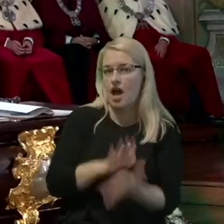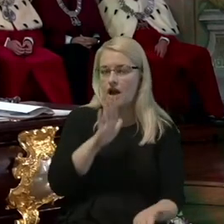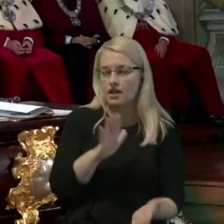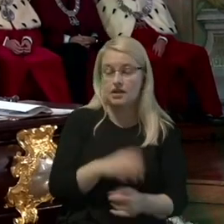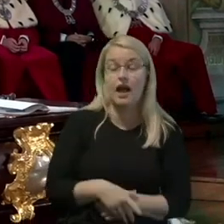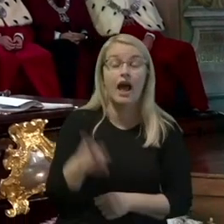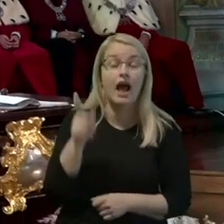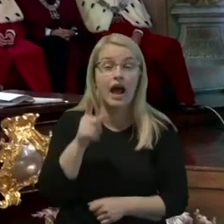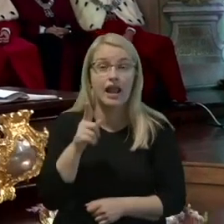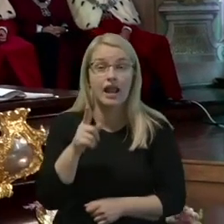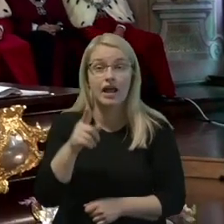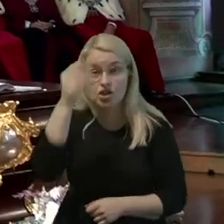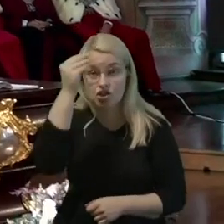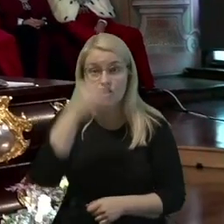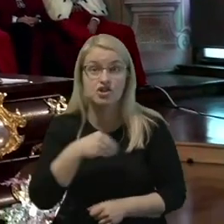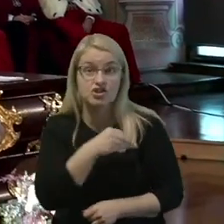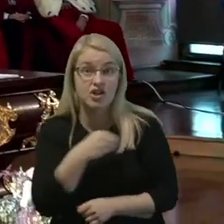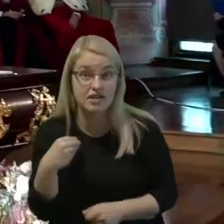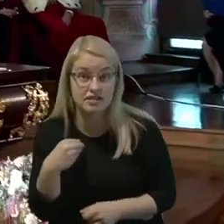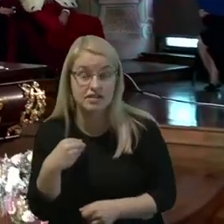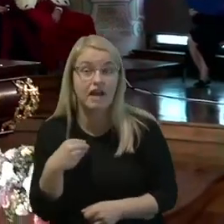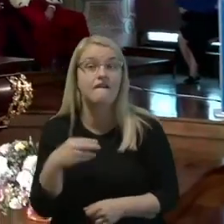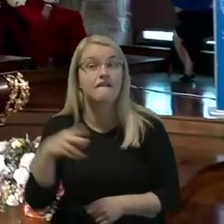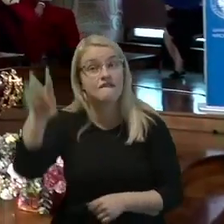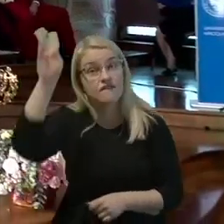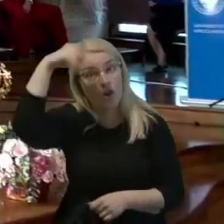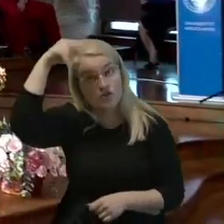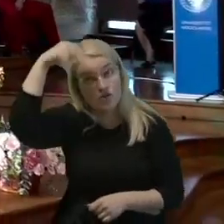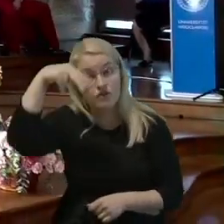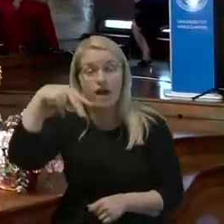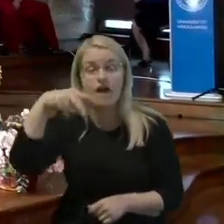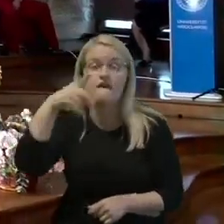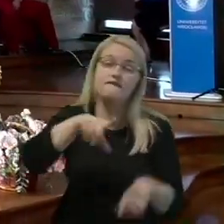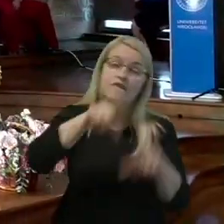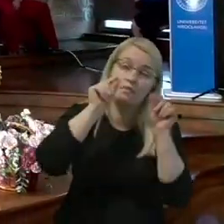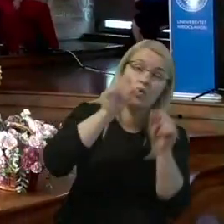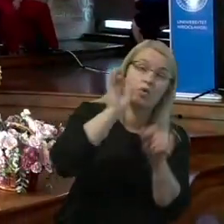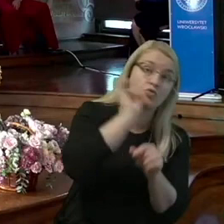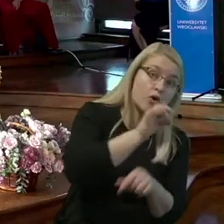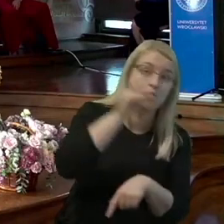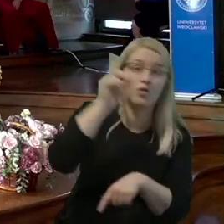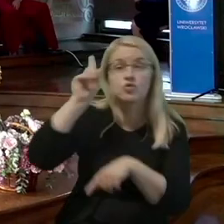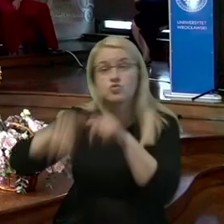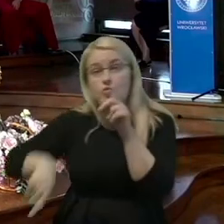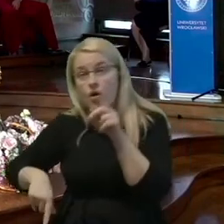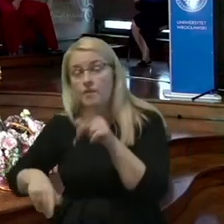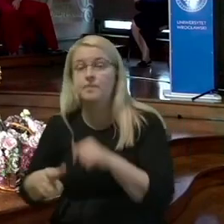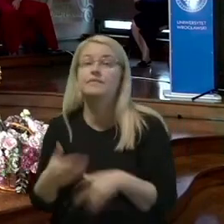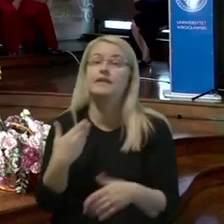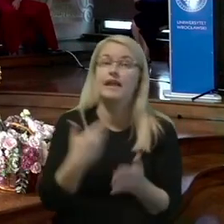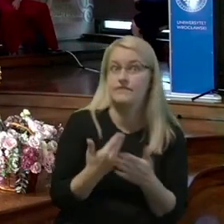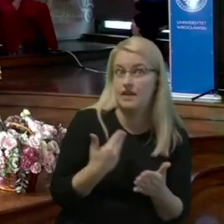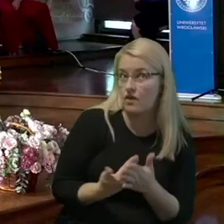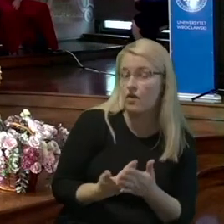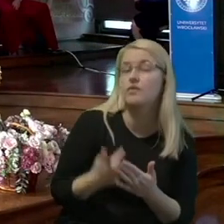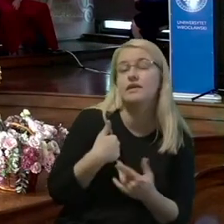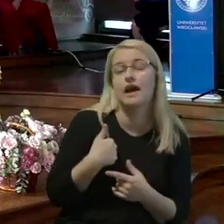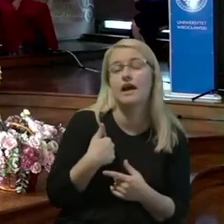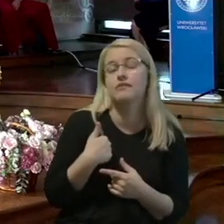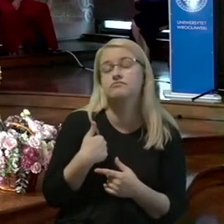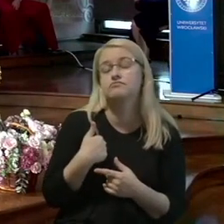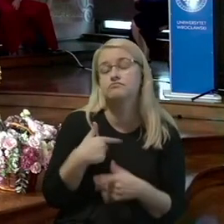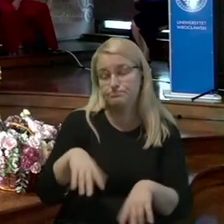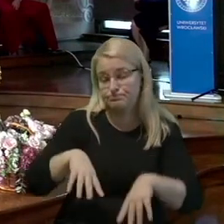chrześcijańską filozofią, konsekwencją wolności jest wybór między dobrem i złem. Zacznę więc od wolności